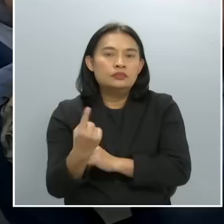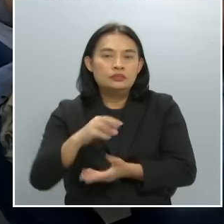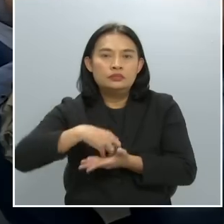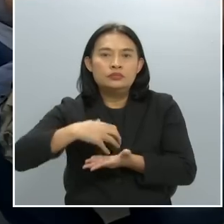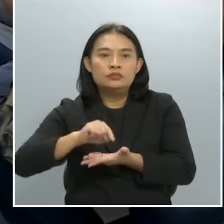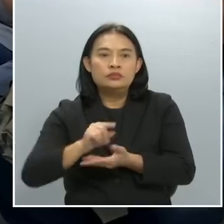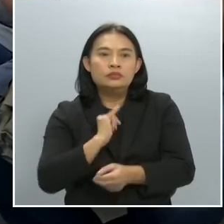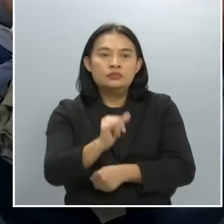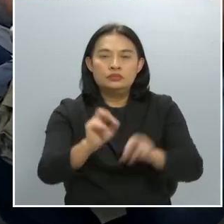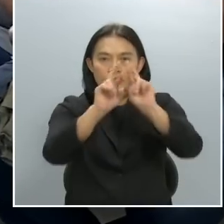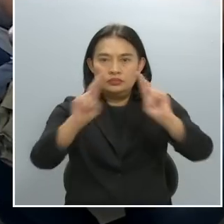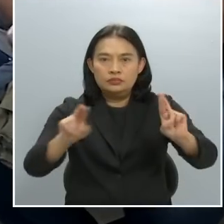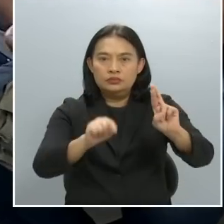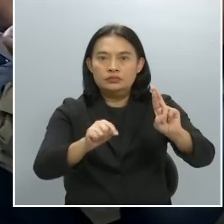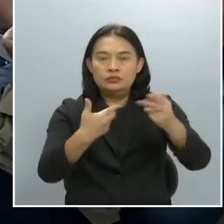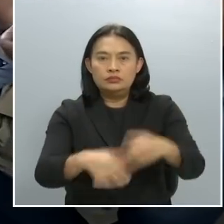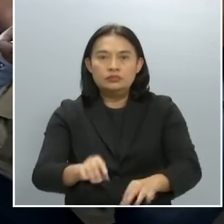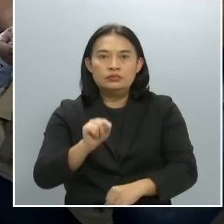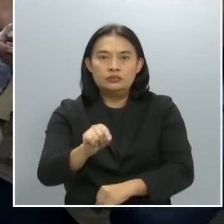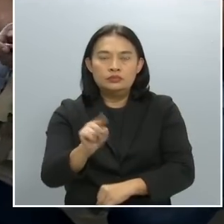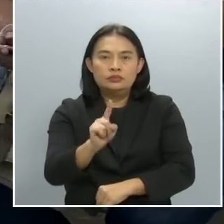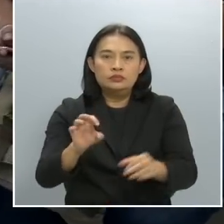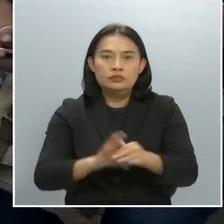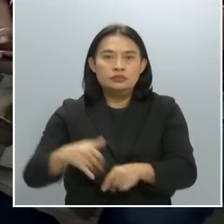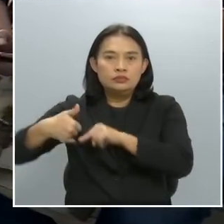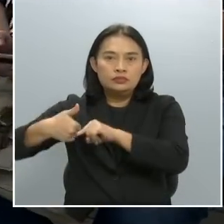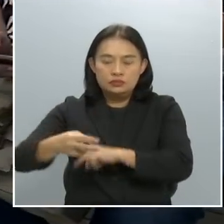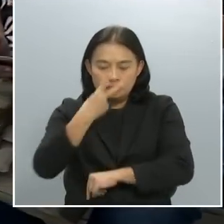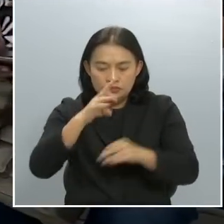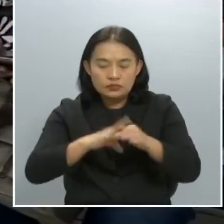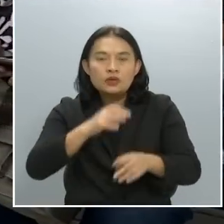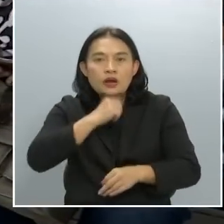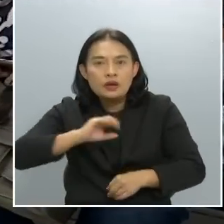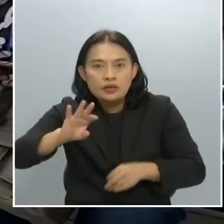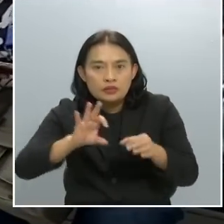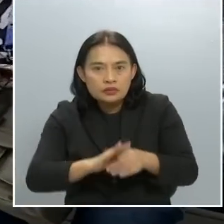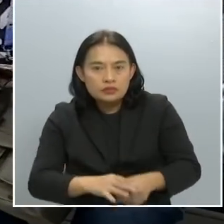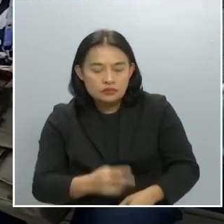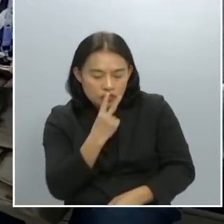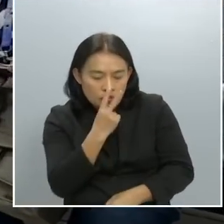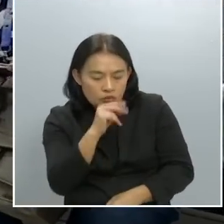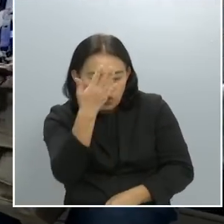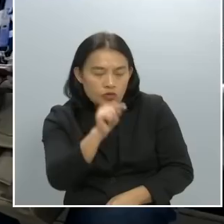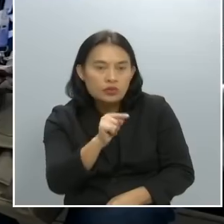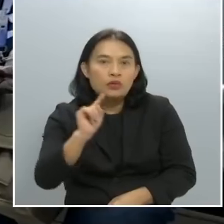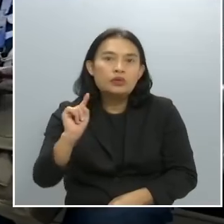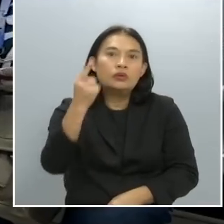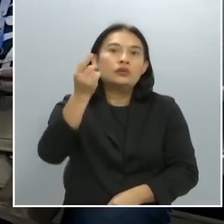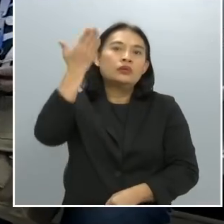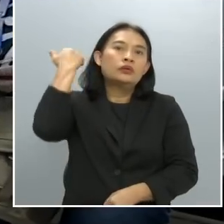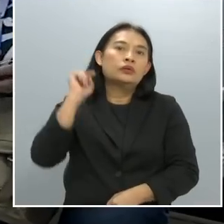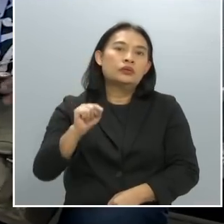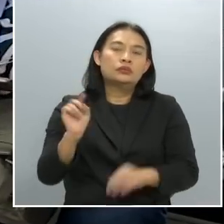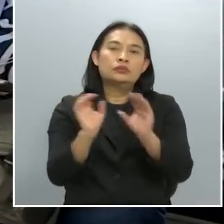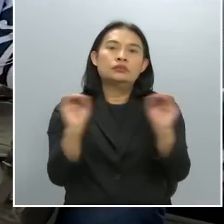ไปสักที่ร้านแห่งนี้วันเกิดเหตุช่างสักขอดูลายเก่าตอนนั้นก็ไม่ได้ติดใจอะไรเพราะว่าครั้งที่แล้วเขาไม่เคยมีพฤติกรรมแบบ